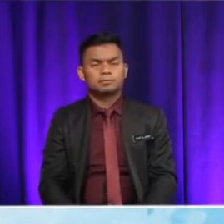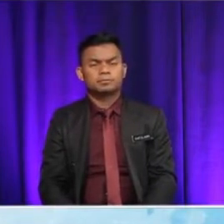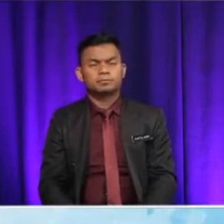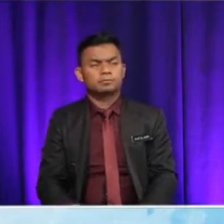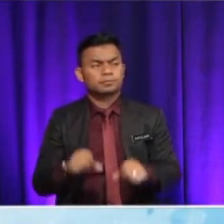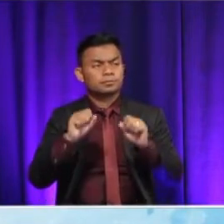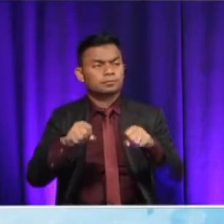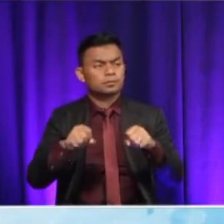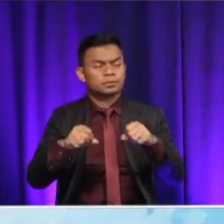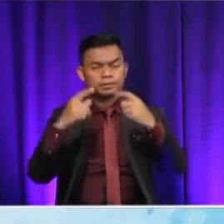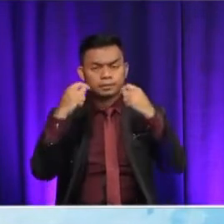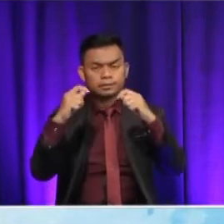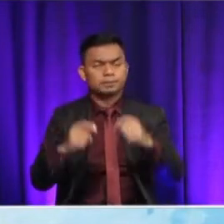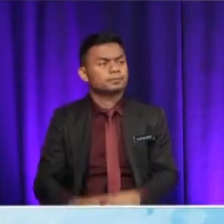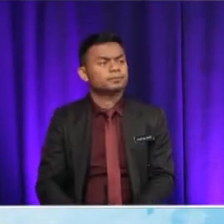Hello?